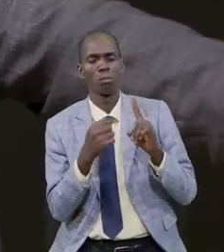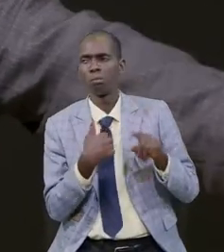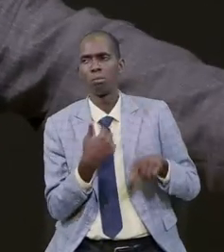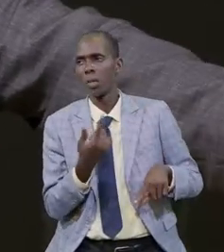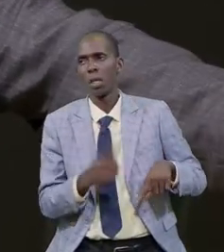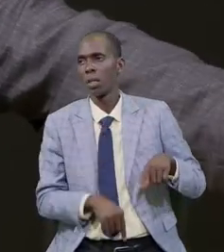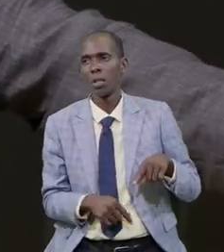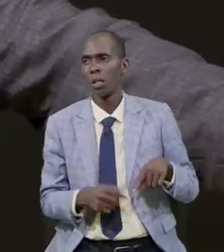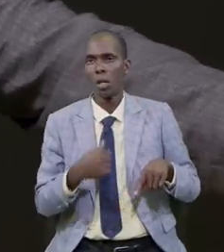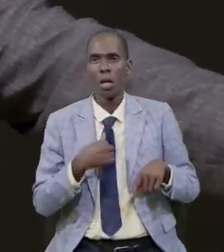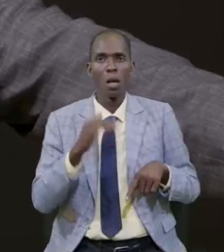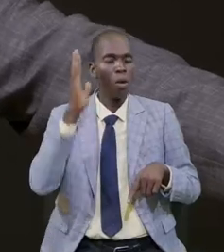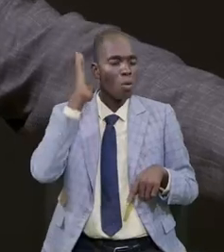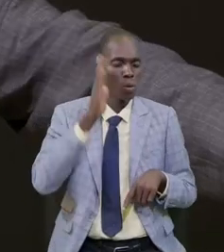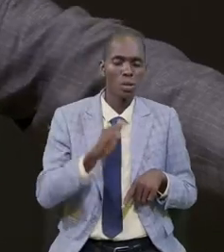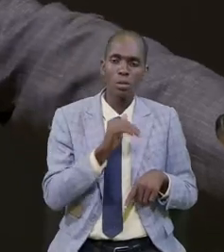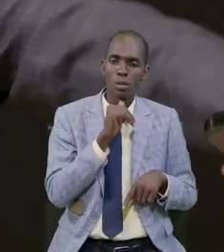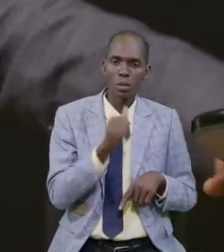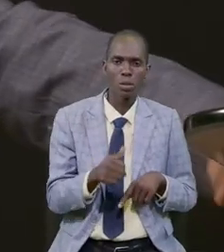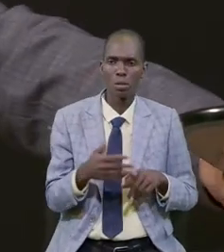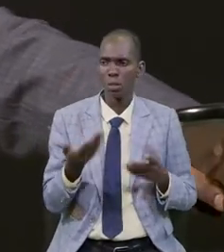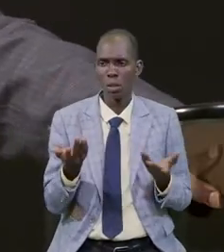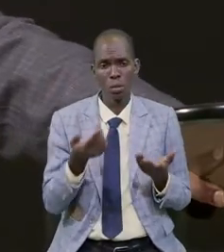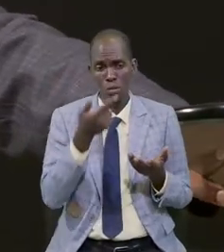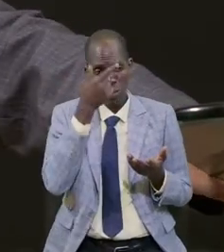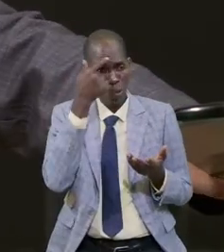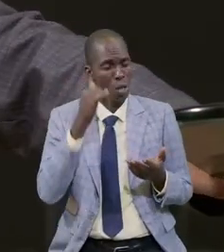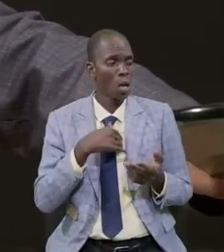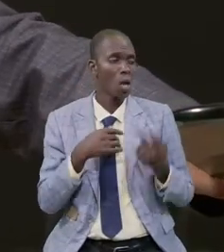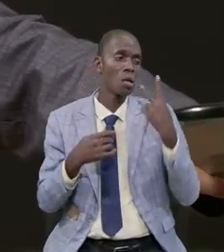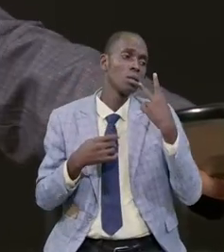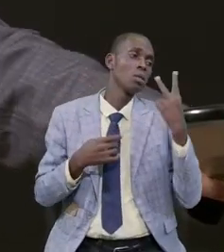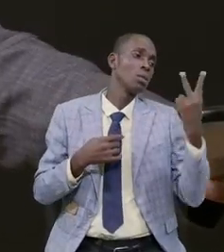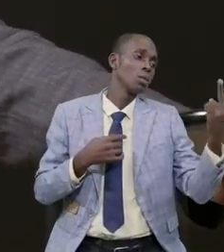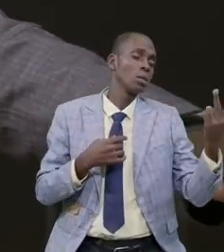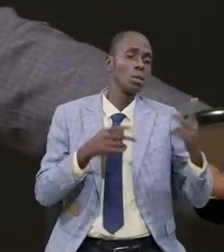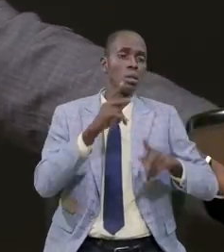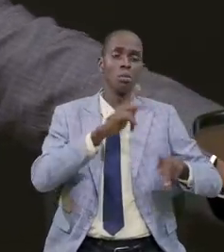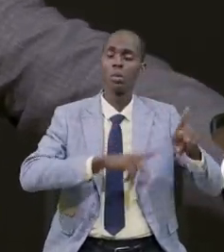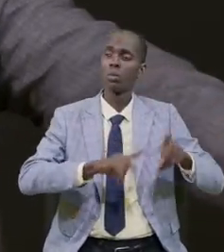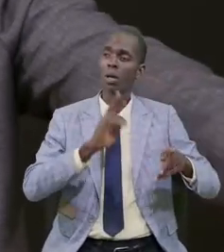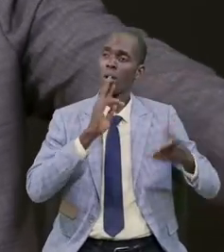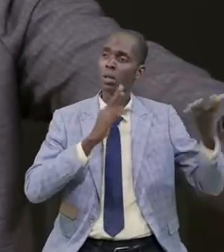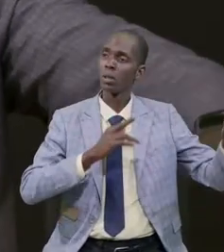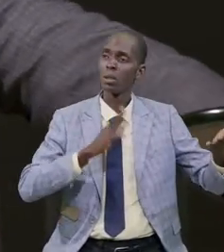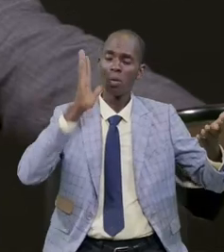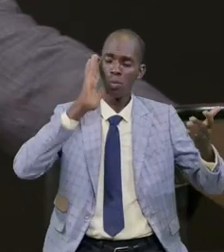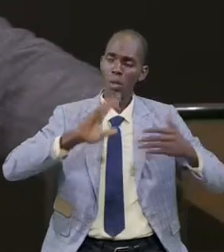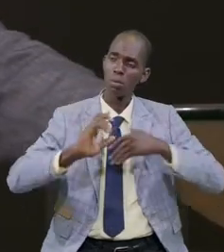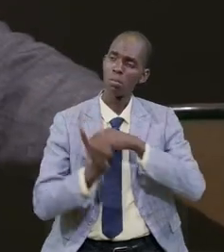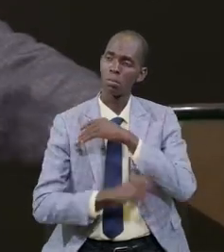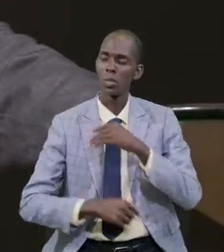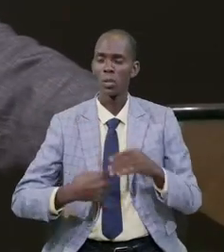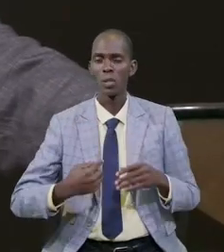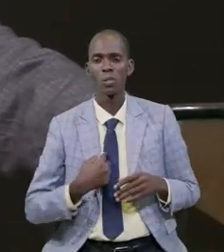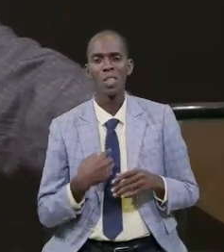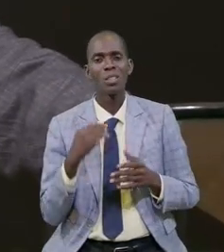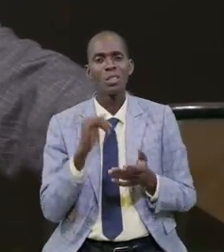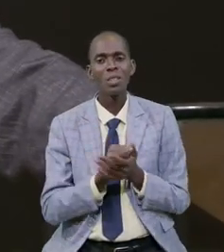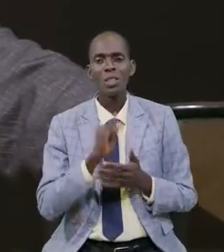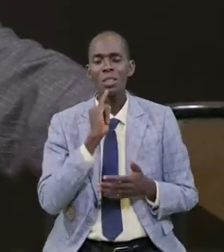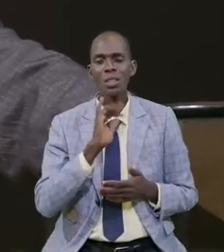notre langue à dire des choses que je ne peux pas. Les lions sont là dehors, ils vont me dévorer. C'est la langue